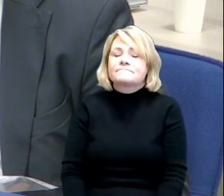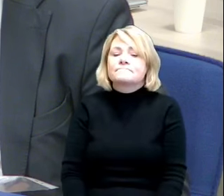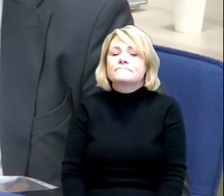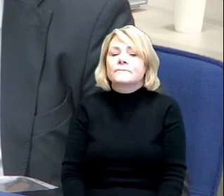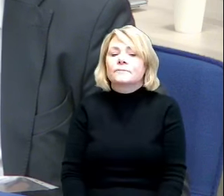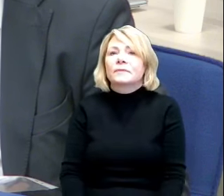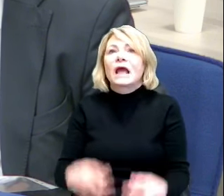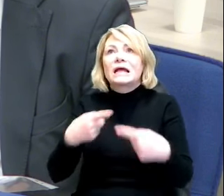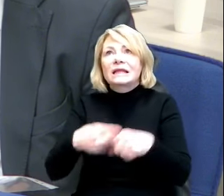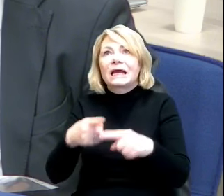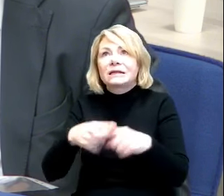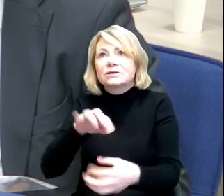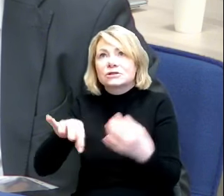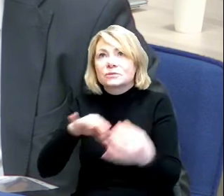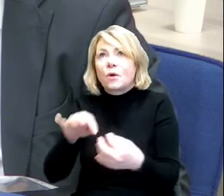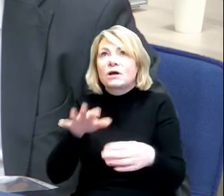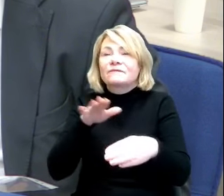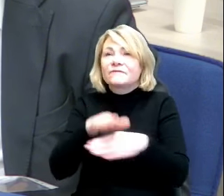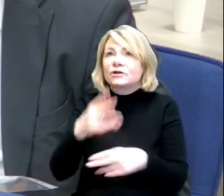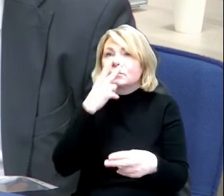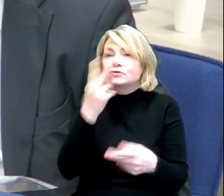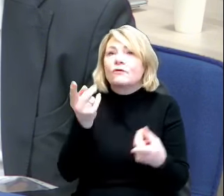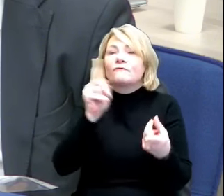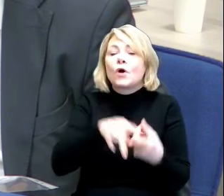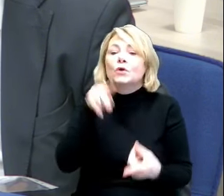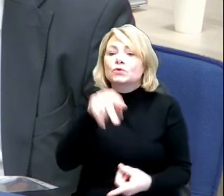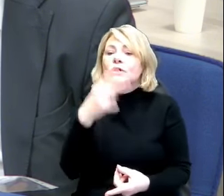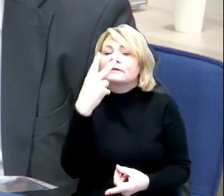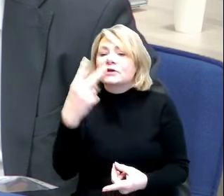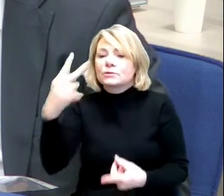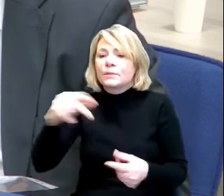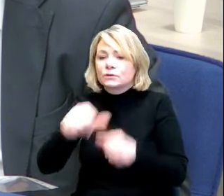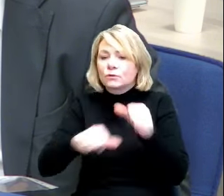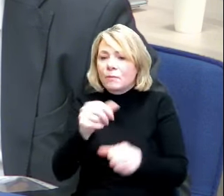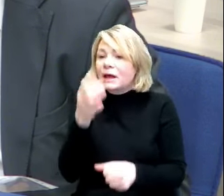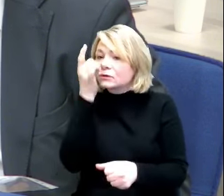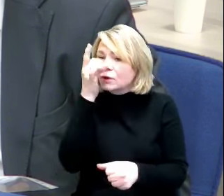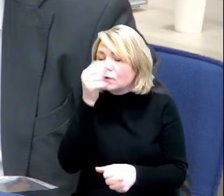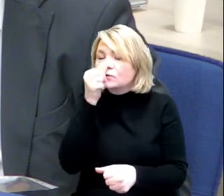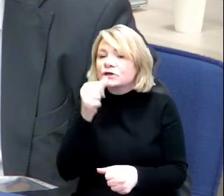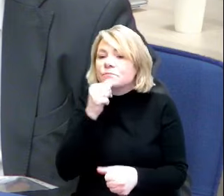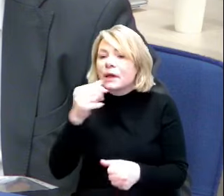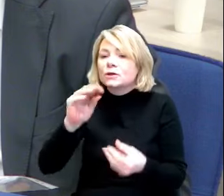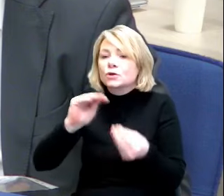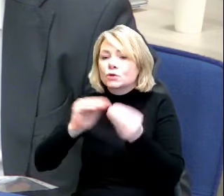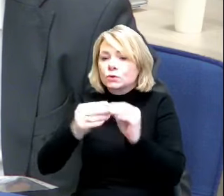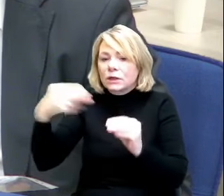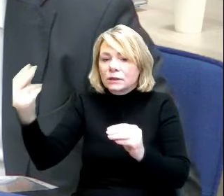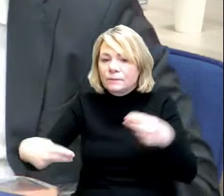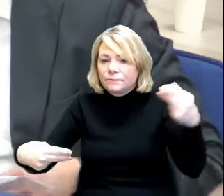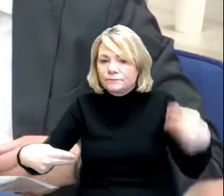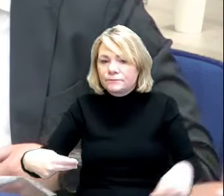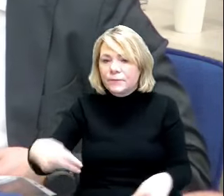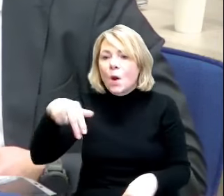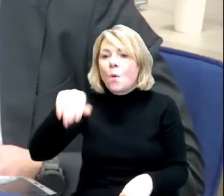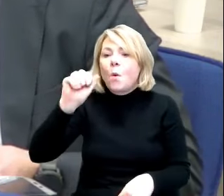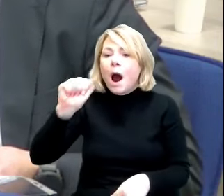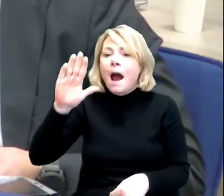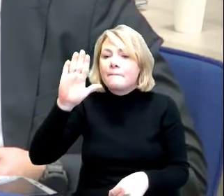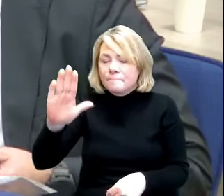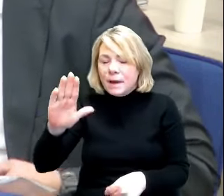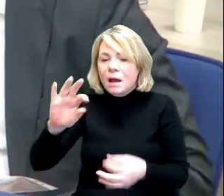vykdomas pagal 22 metais gegužės mėnesį pasirašytą sutartį su absrp projektais